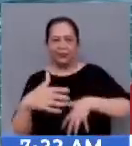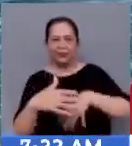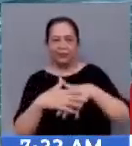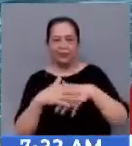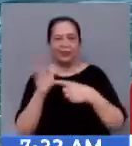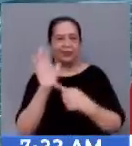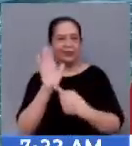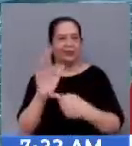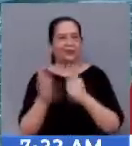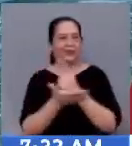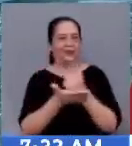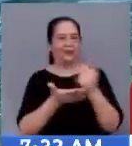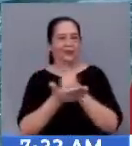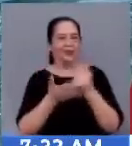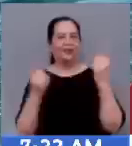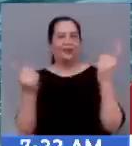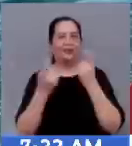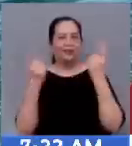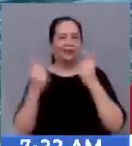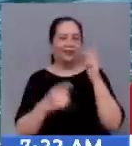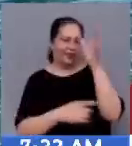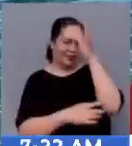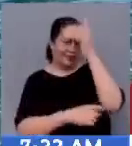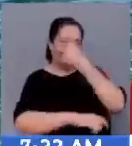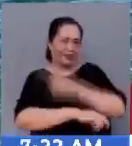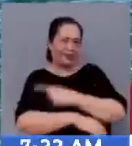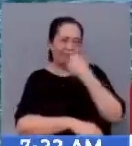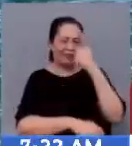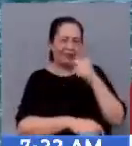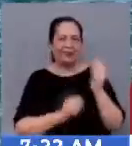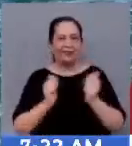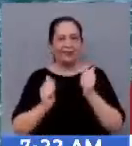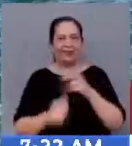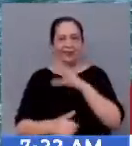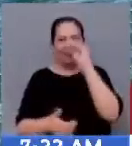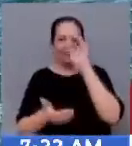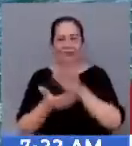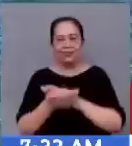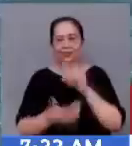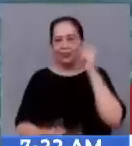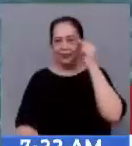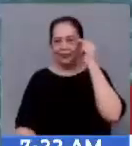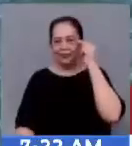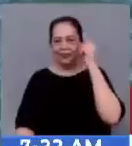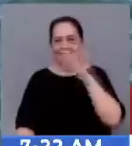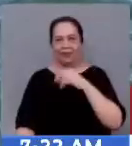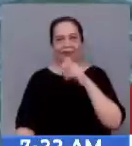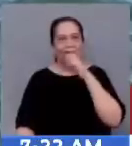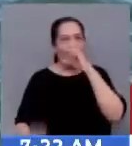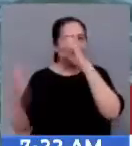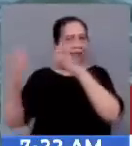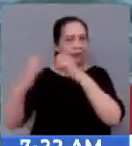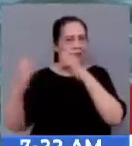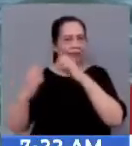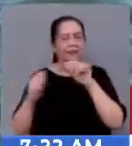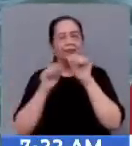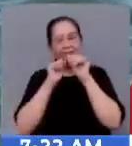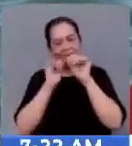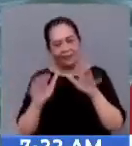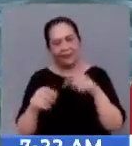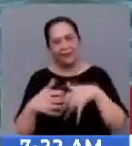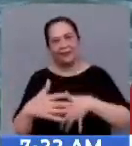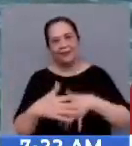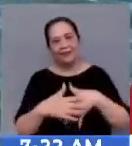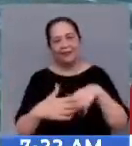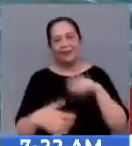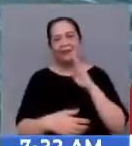para sa selebrasyon ng Father's Day. Para sa aktres at asawang si Mickey, unexpected at isang blessing ang pregnancy ni Bettina,